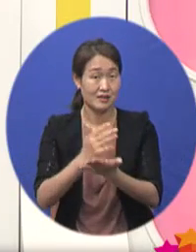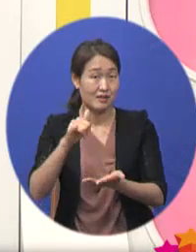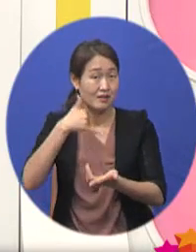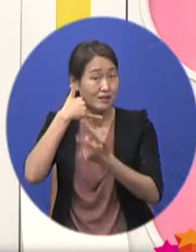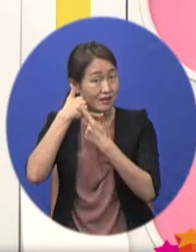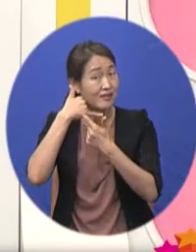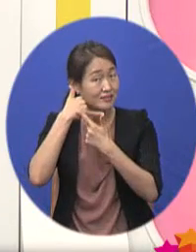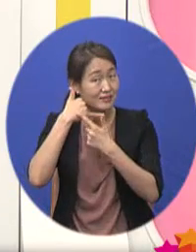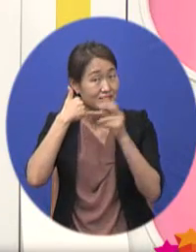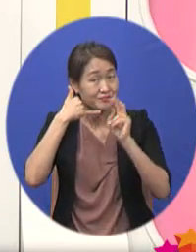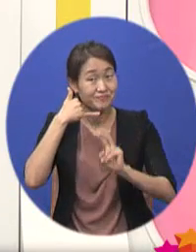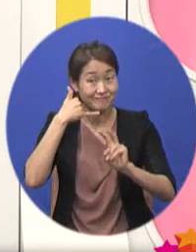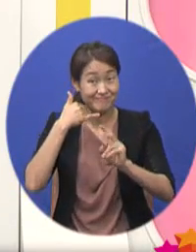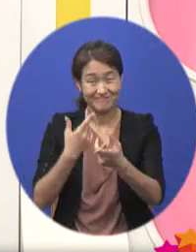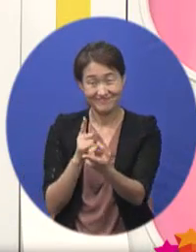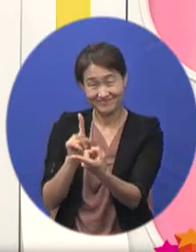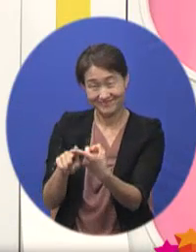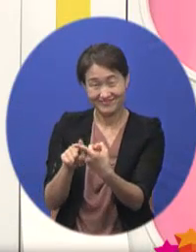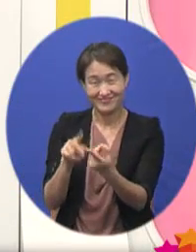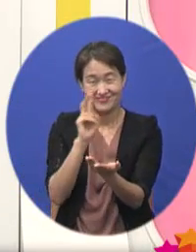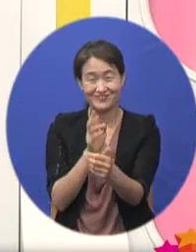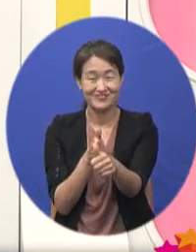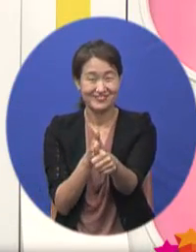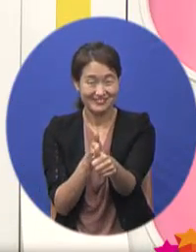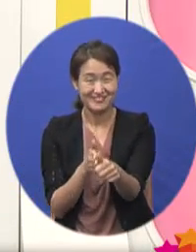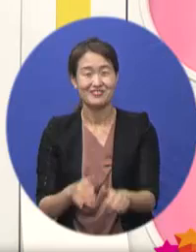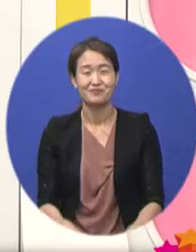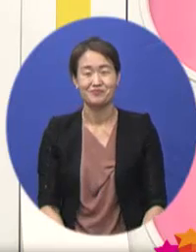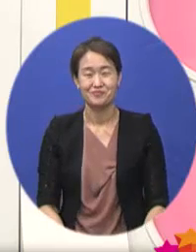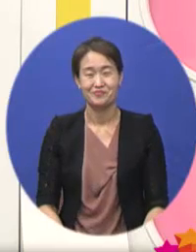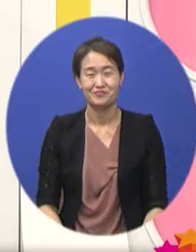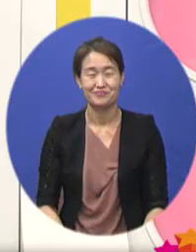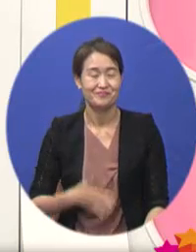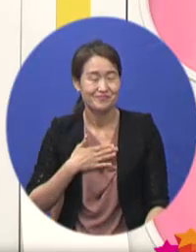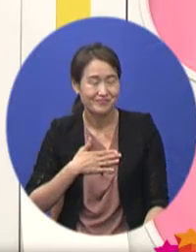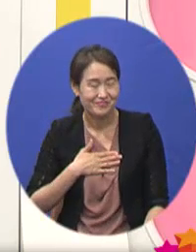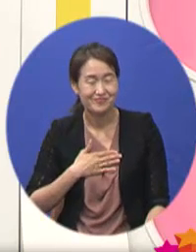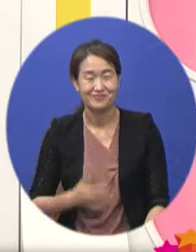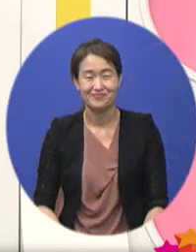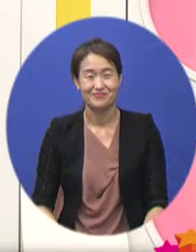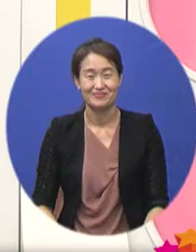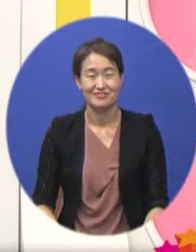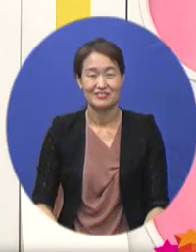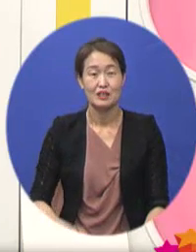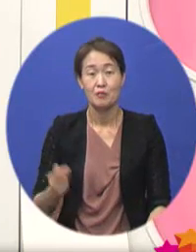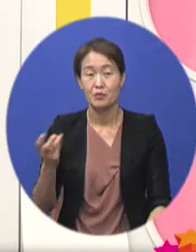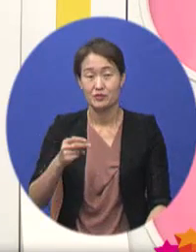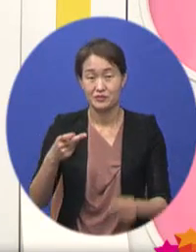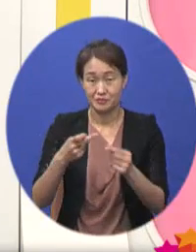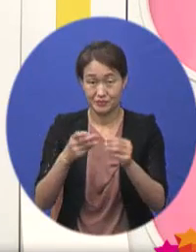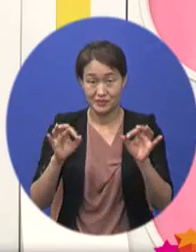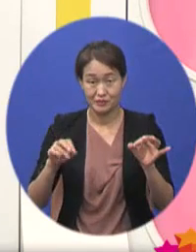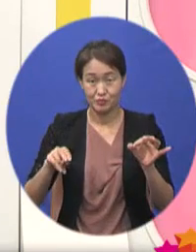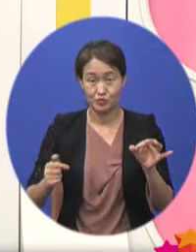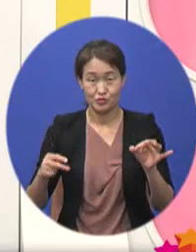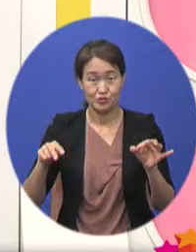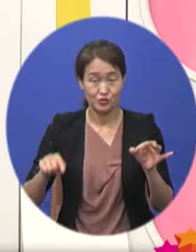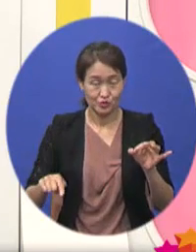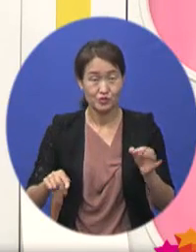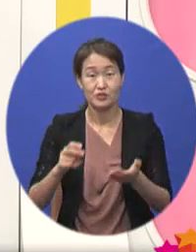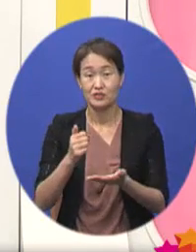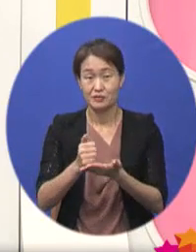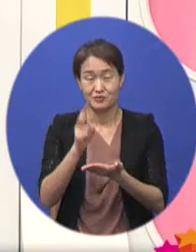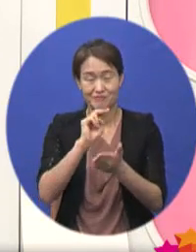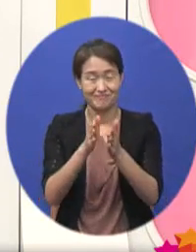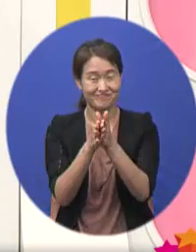전화기에 네. 흘러나오는 단지 맞춰서 잘 네. 불러주시길 네. 바랍니다. 네. 네. 네. 자, 우리 잠깐만요. 12번 김윤수님의